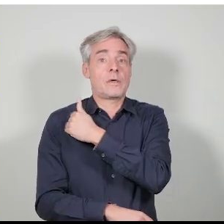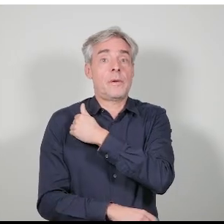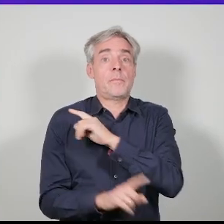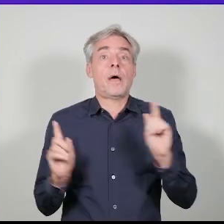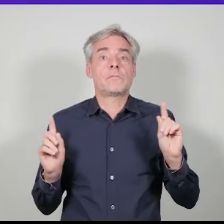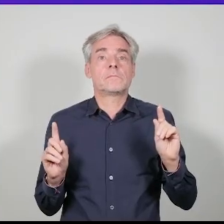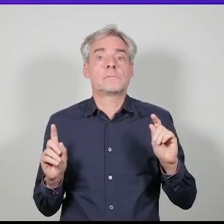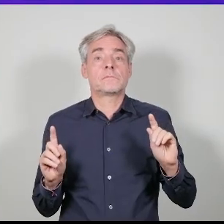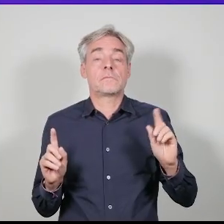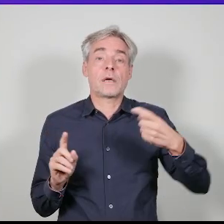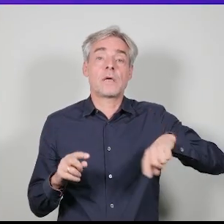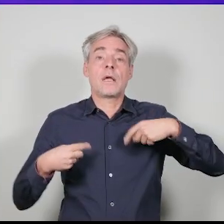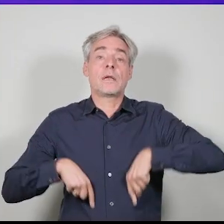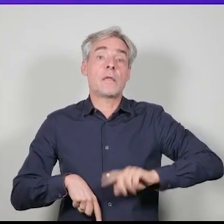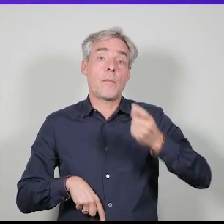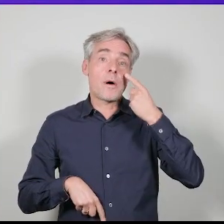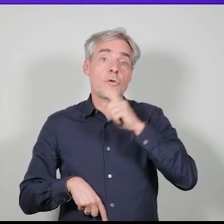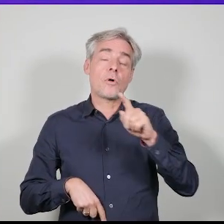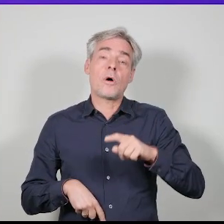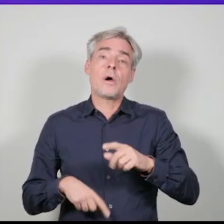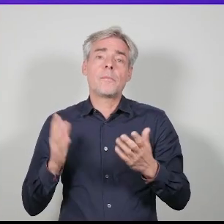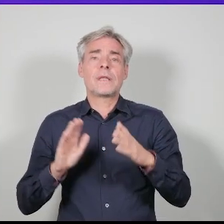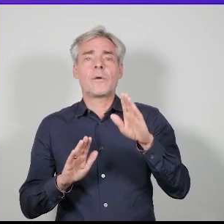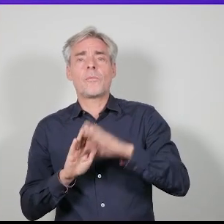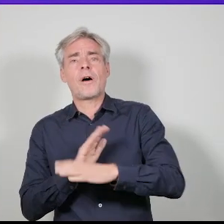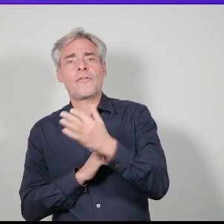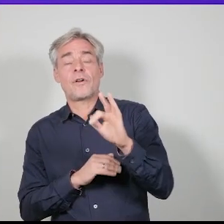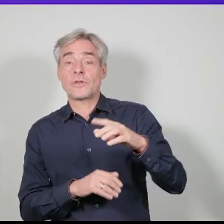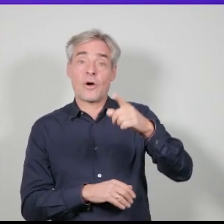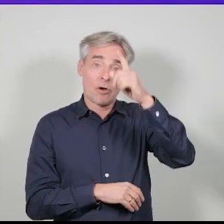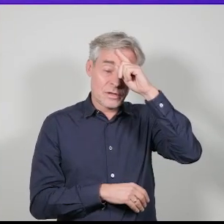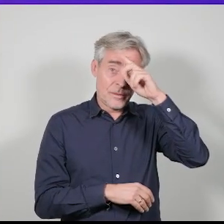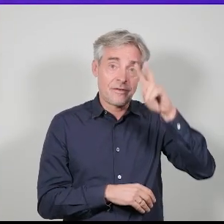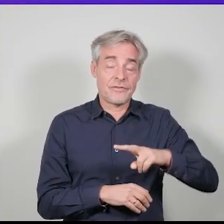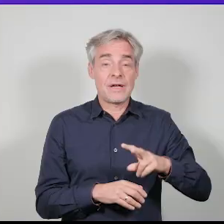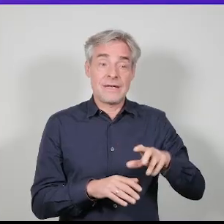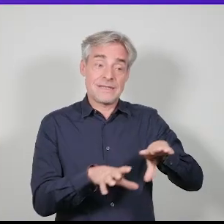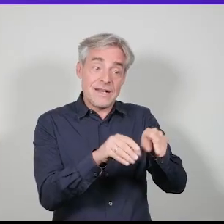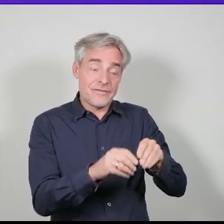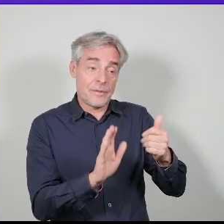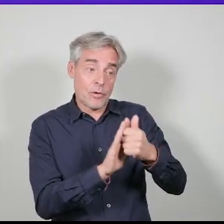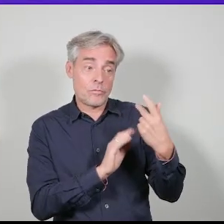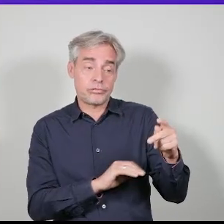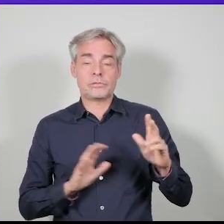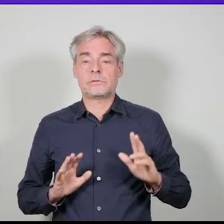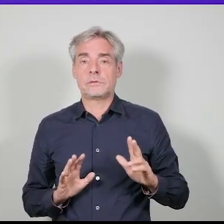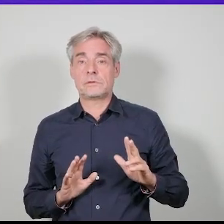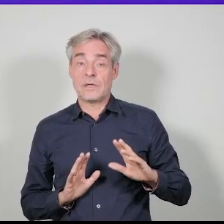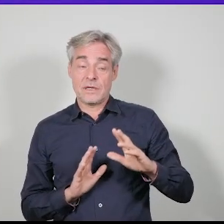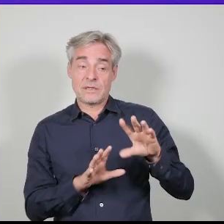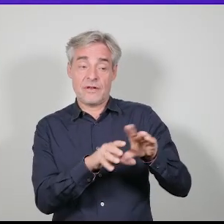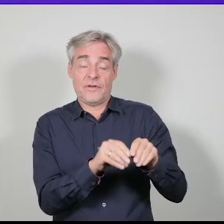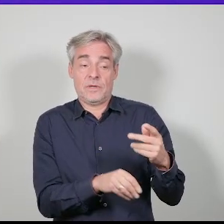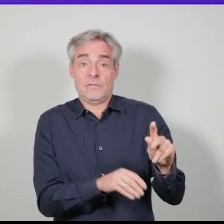tout les dispositifs. C'est peut-être un peu moins en France qu'en Allemagne, parce qu'en Allemagne, on a vraiment essayé de charger les familles, donc on s'est adressé aux familles.